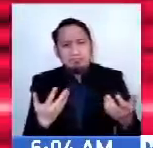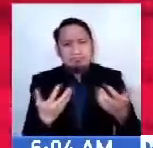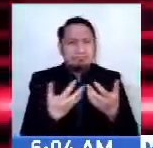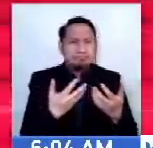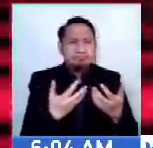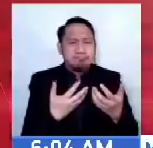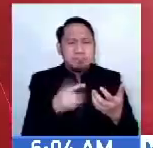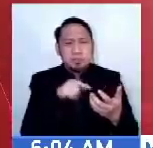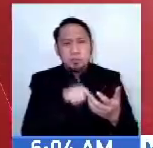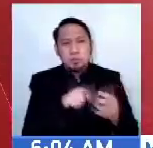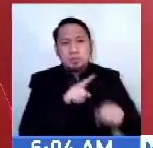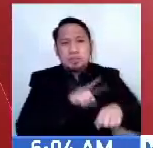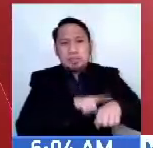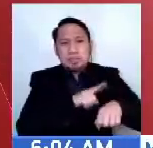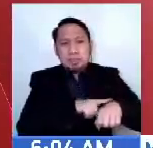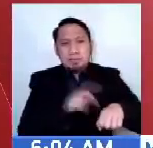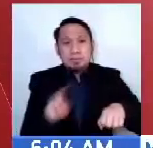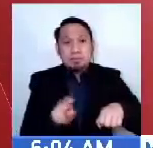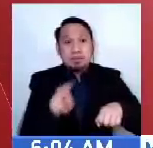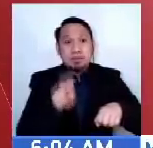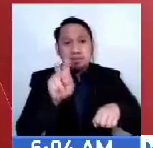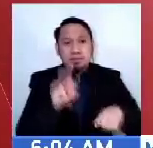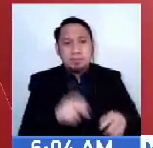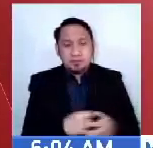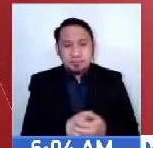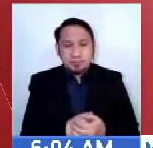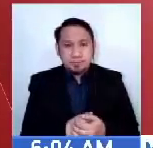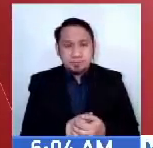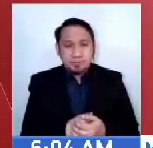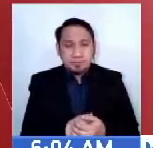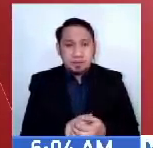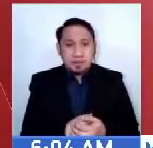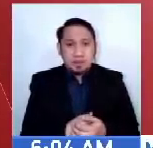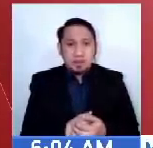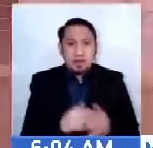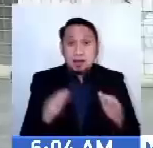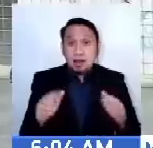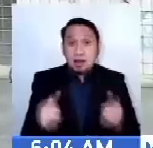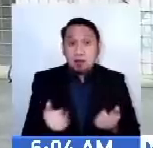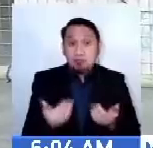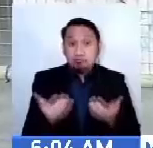balita si James Agustin. James, kumusta na ang sitwasyon ngayon dyan?